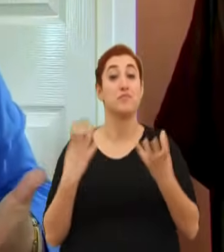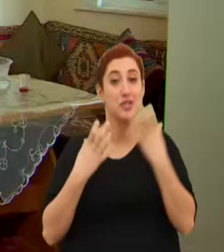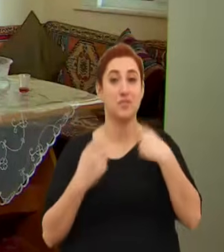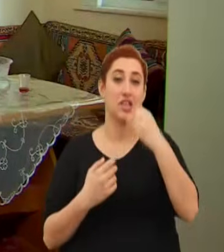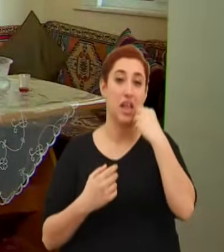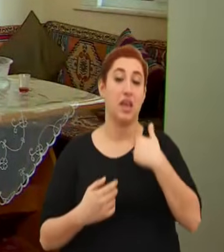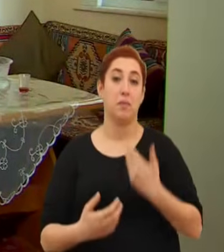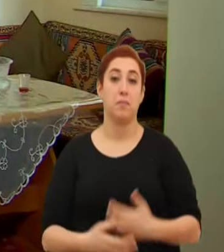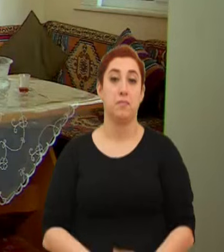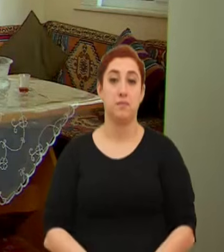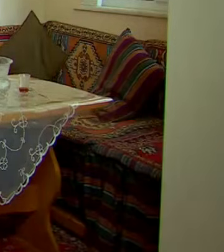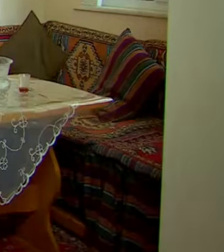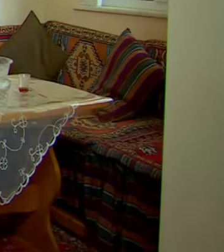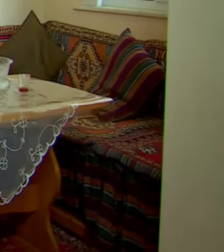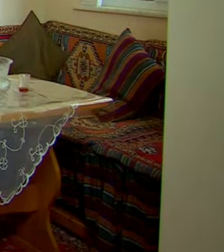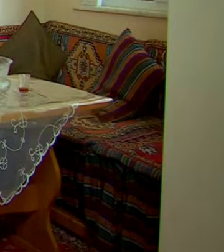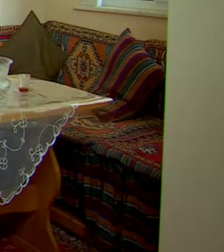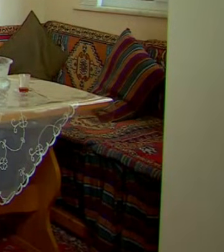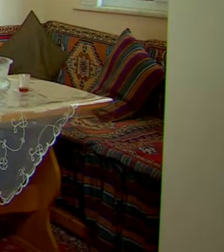yiyeyim.